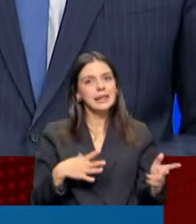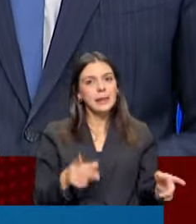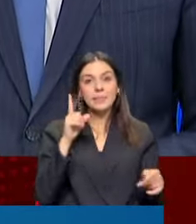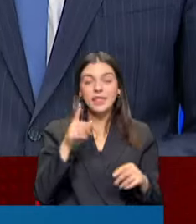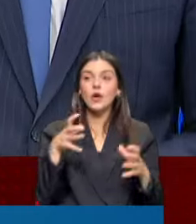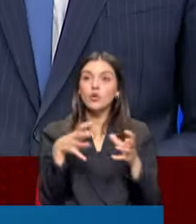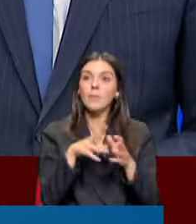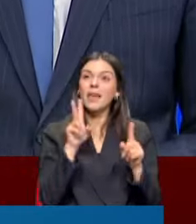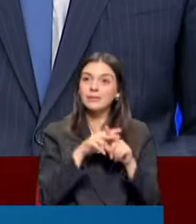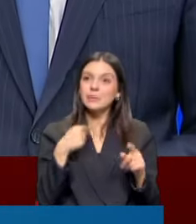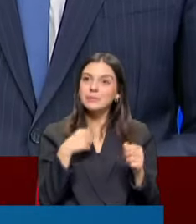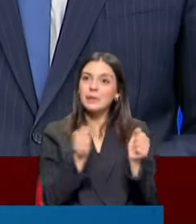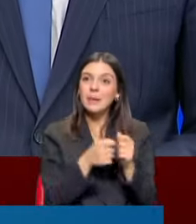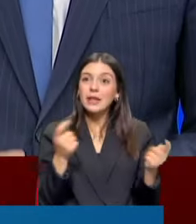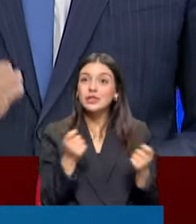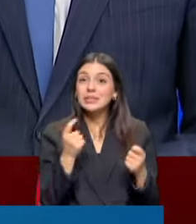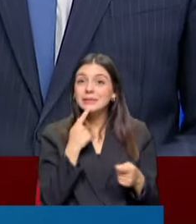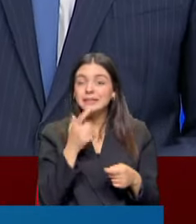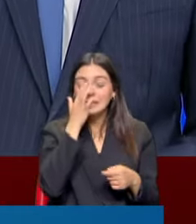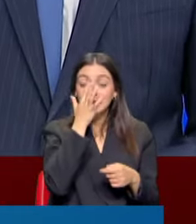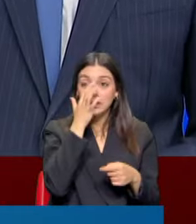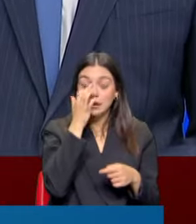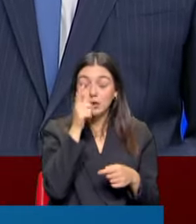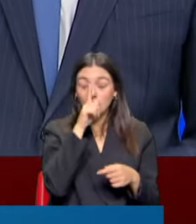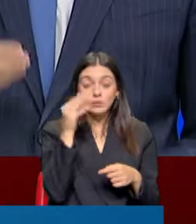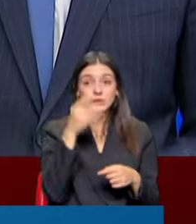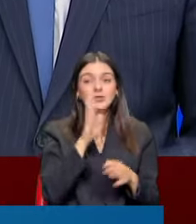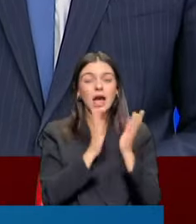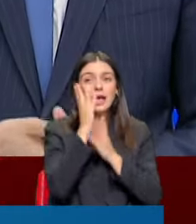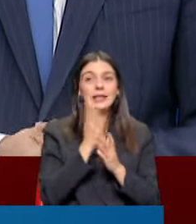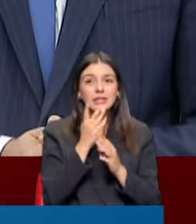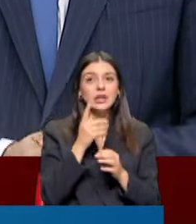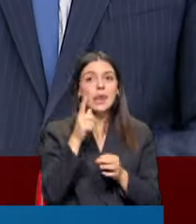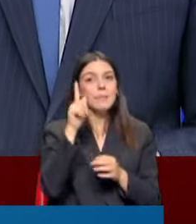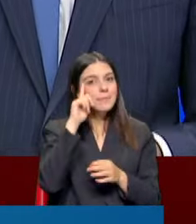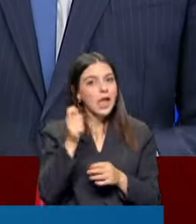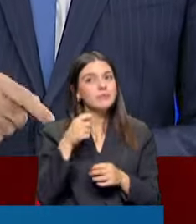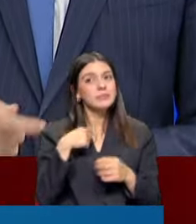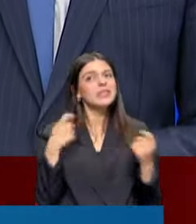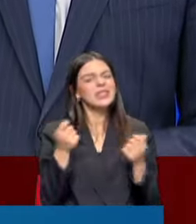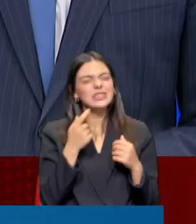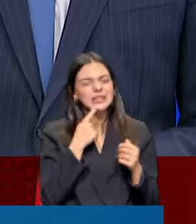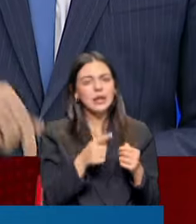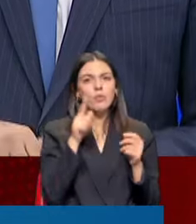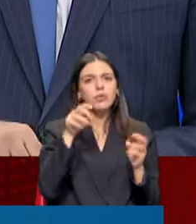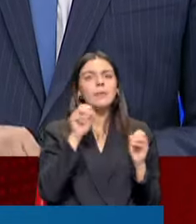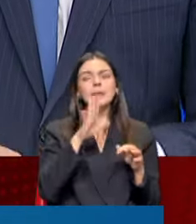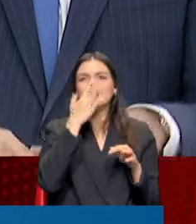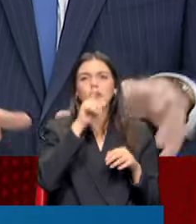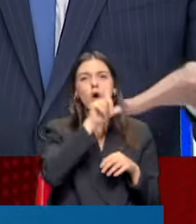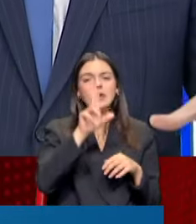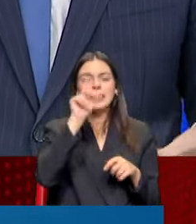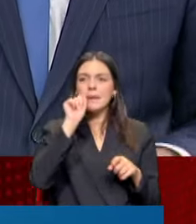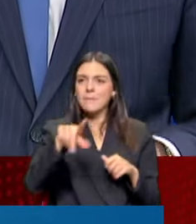ekibe katılır mısınız? Biz de çalışır mısınız dedik. Yüzlerce Ataşehirli başvurdu. Biz sizle çalışmak istiyoruz dedi. Burada bırakmadık. 17 mahallemizde